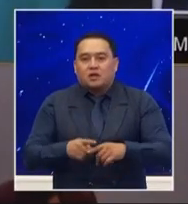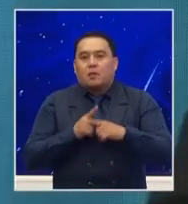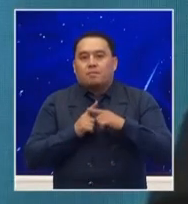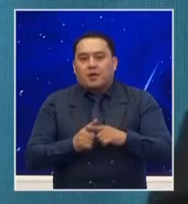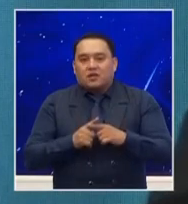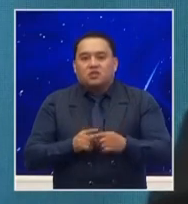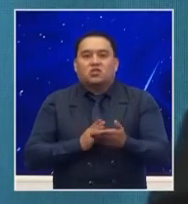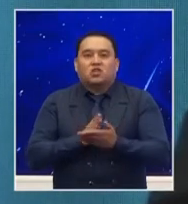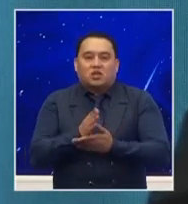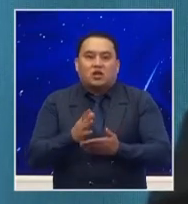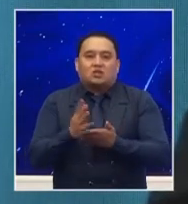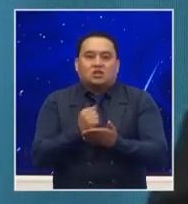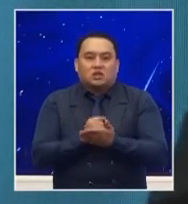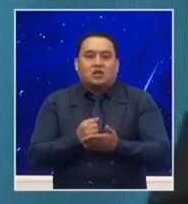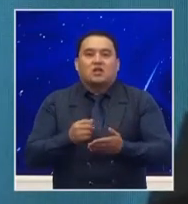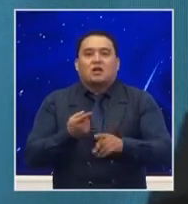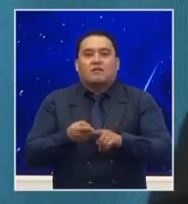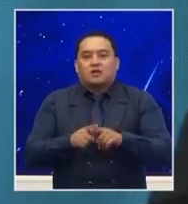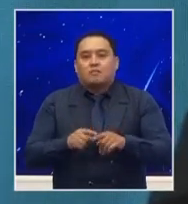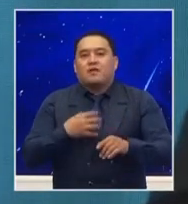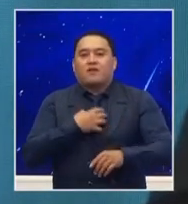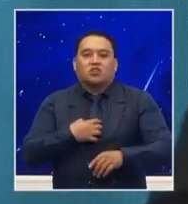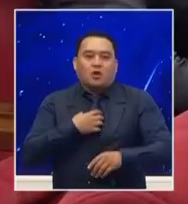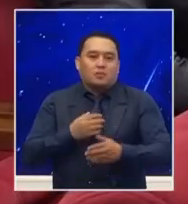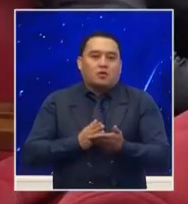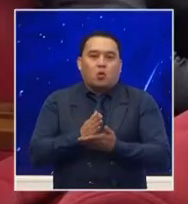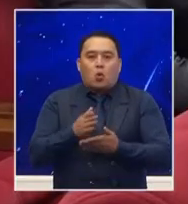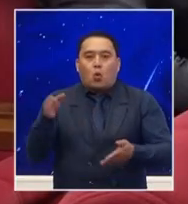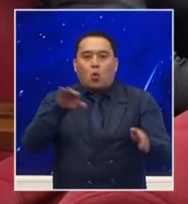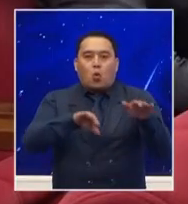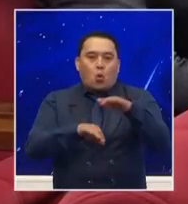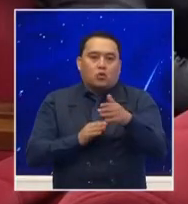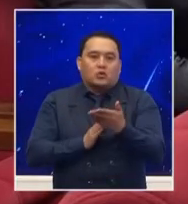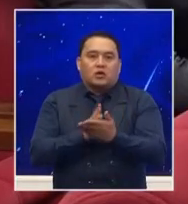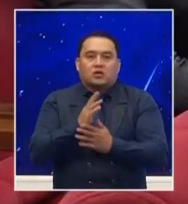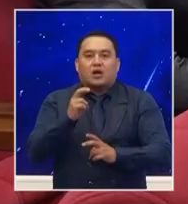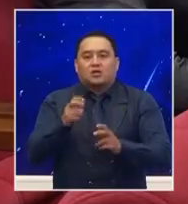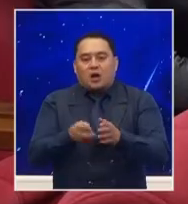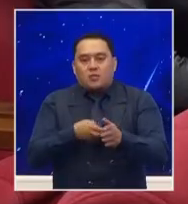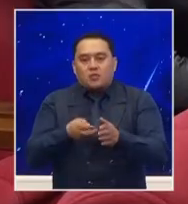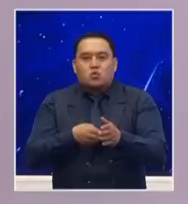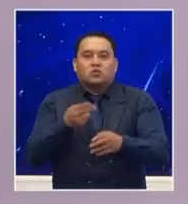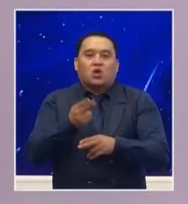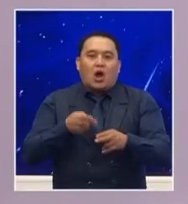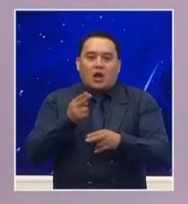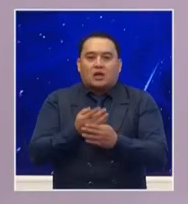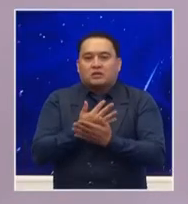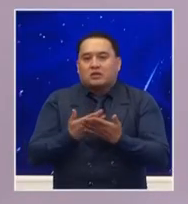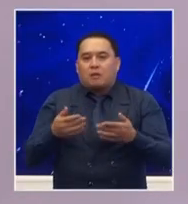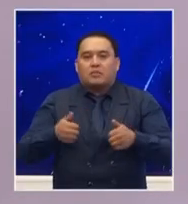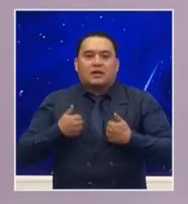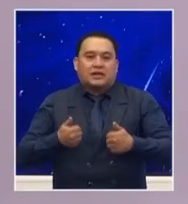39,5%. Положительная динамика сохраняется по важным направлениям горнорудного сектора, как добыча железной руды и прочих